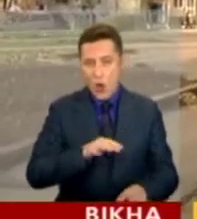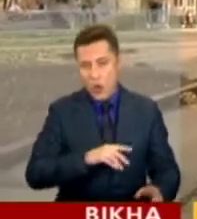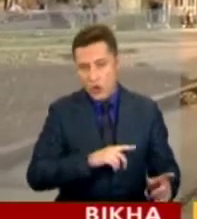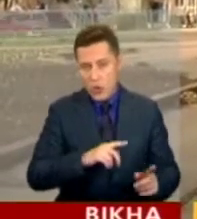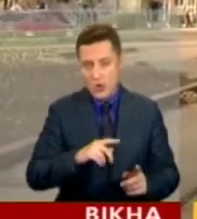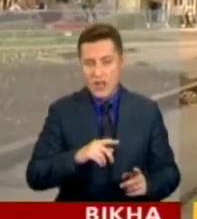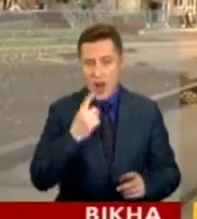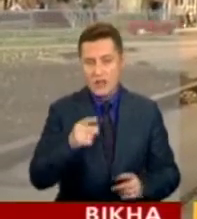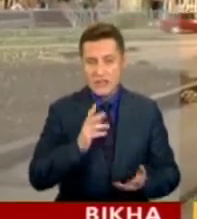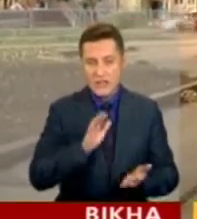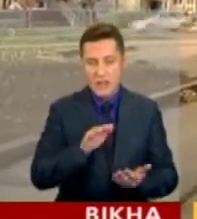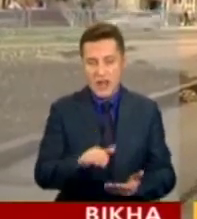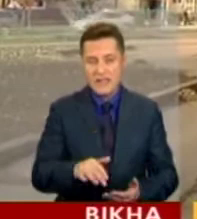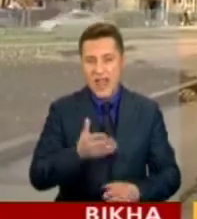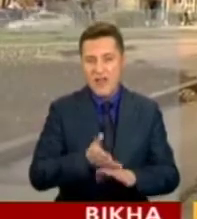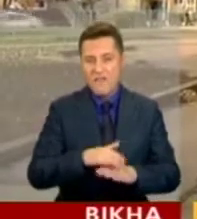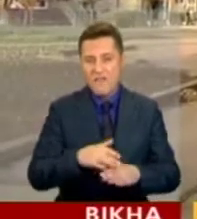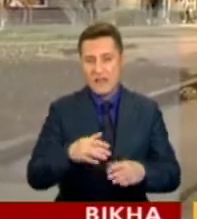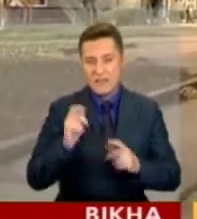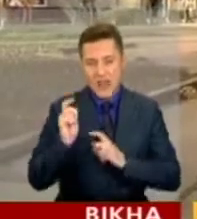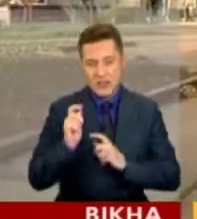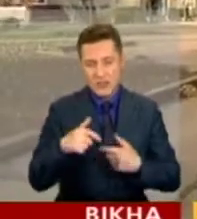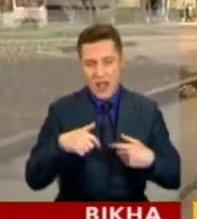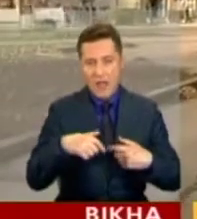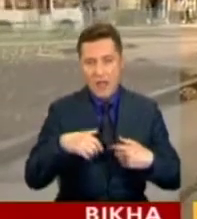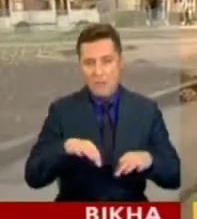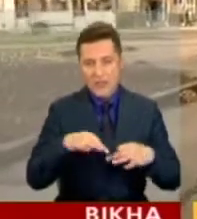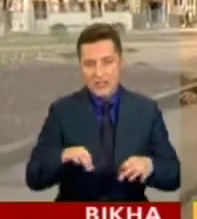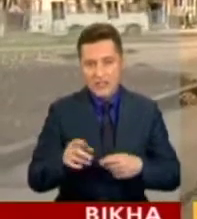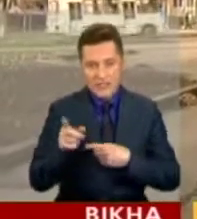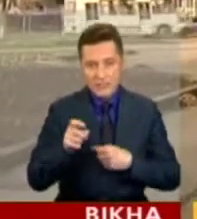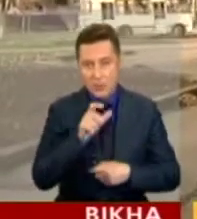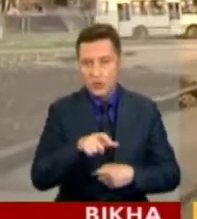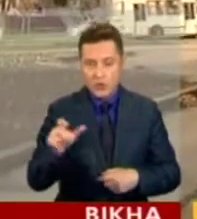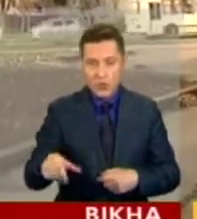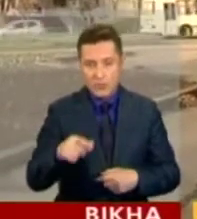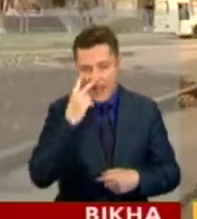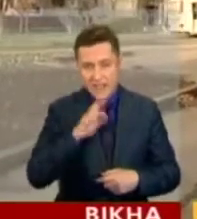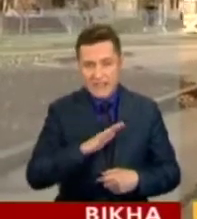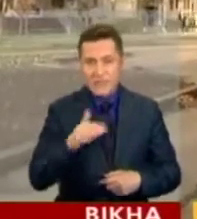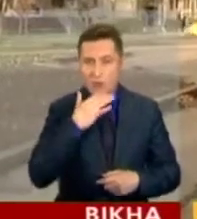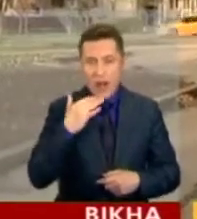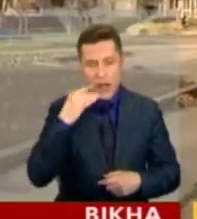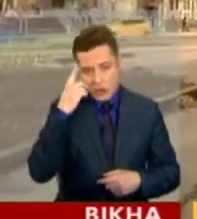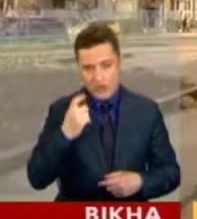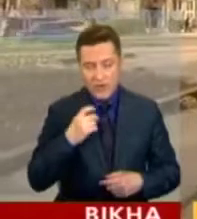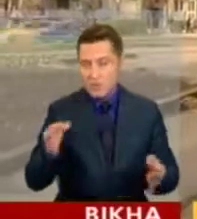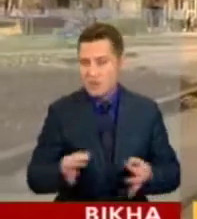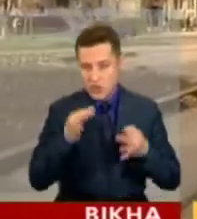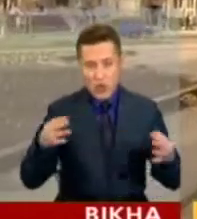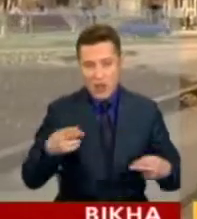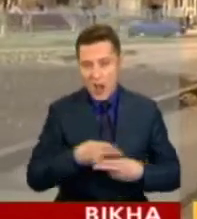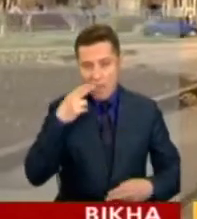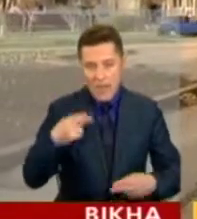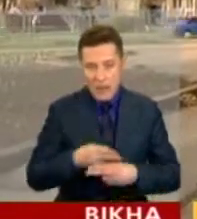один БРДМ і вантажна машина з озброєними людьми. Незважаючи на багато інформації, жодних перепон їм не